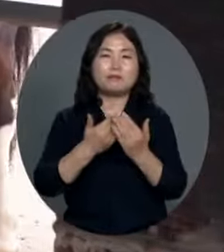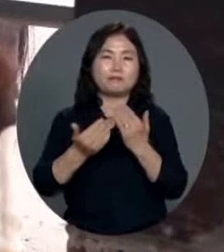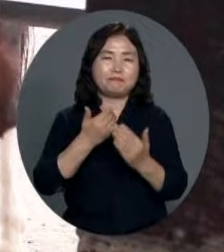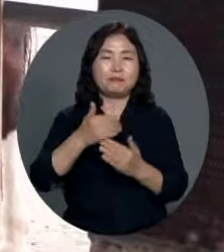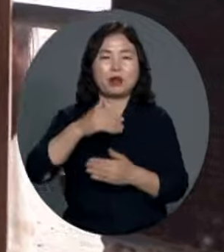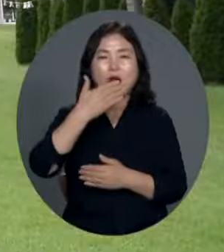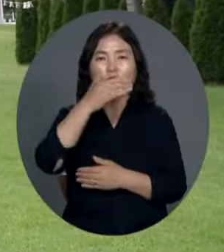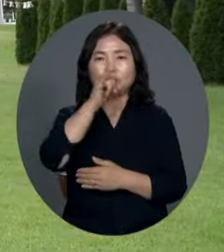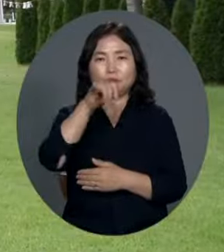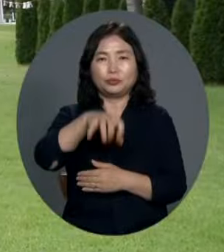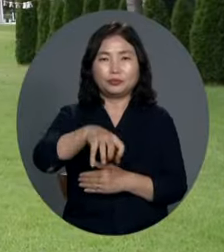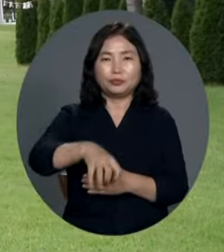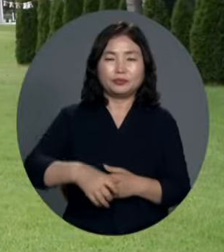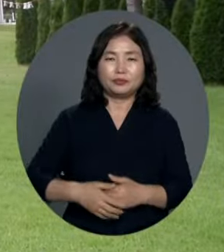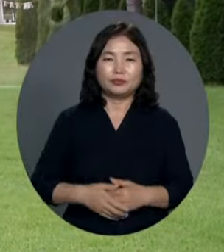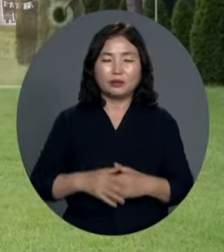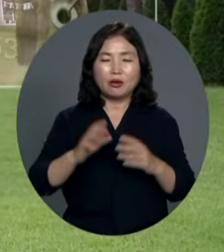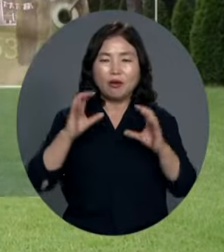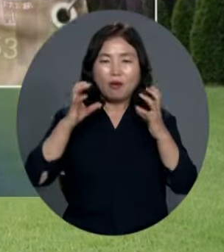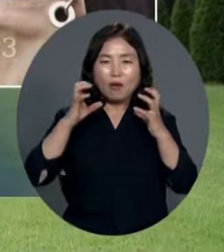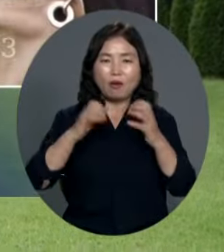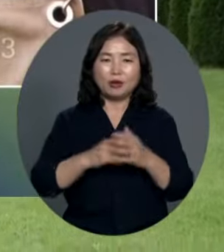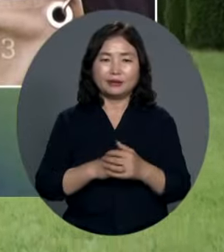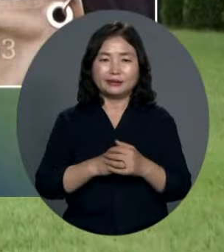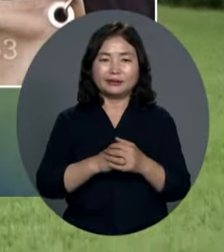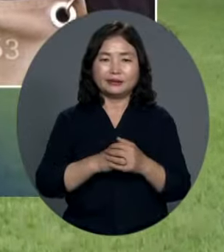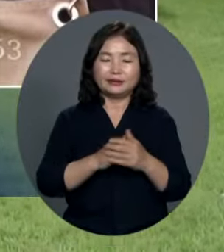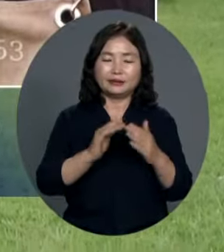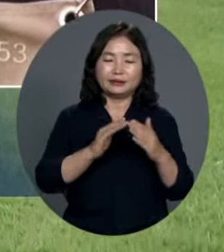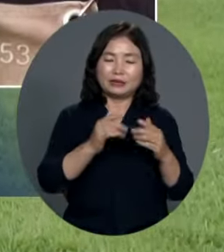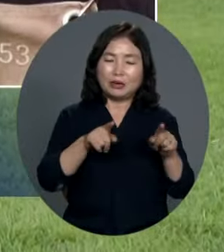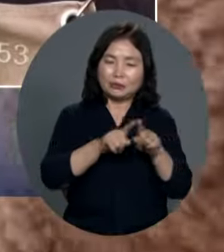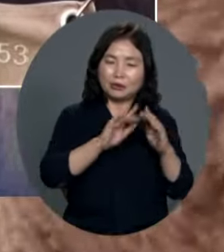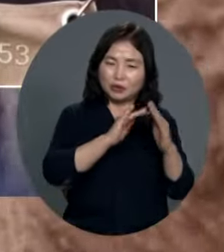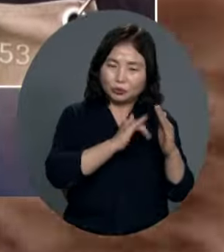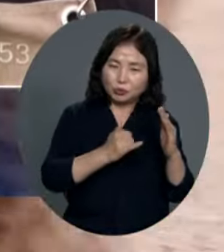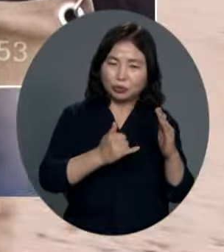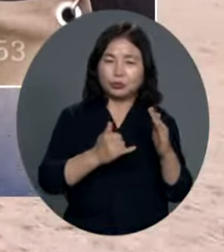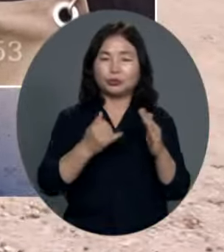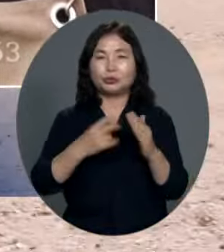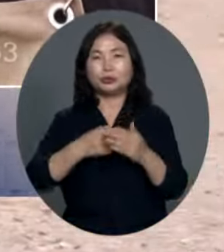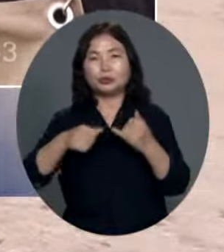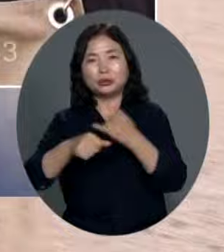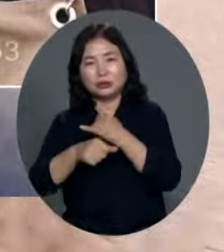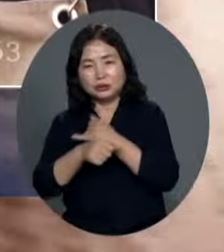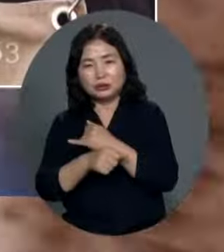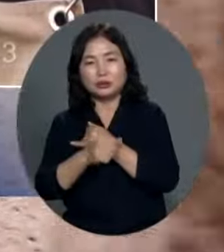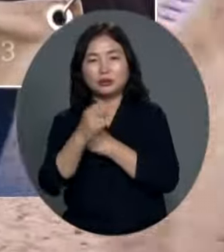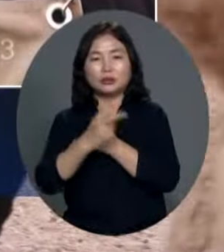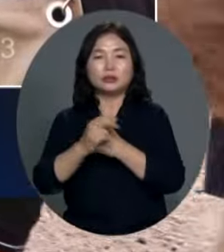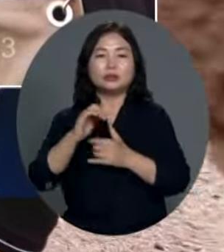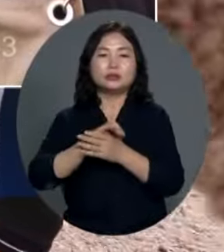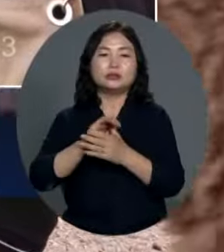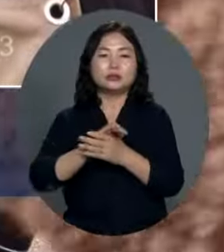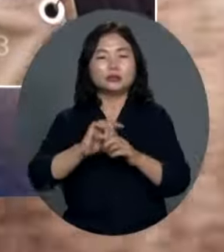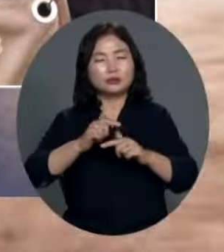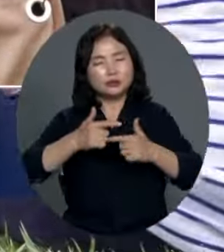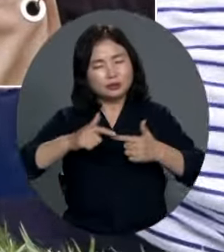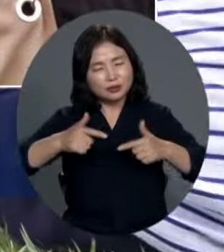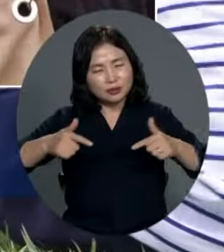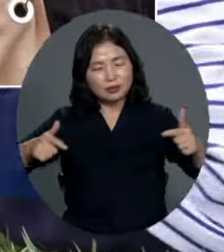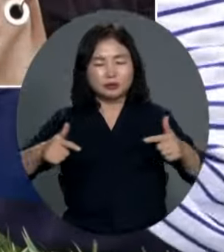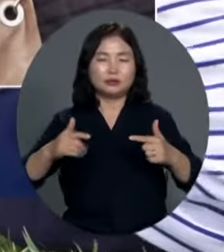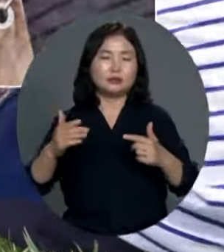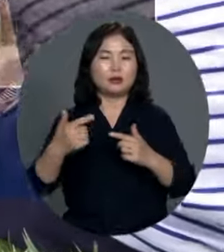받고 있습니다 어린이을 가지고 있는 가족분들이나 소중한 연인분들 그리고 친구분들이